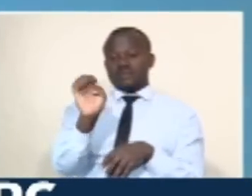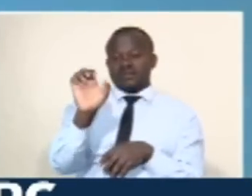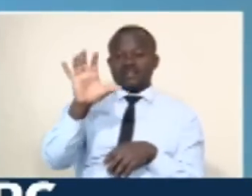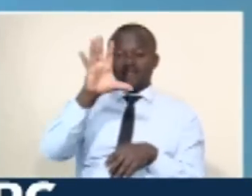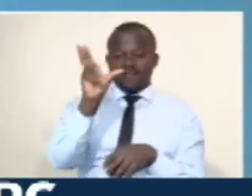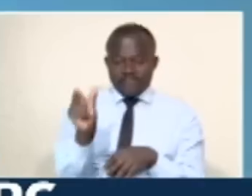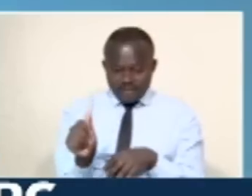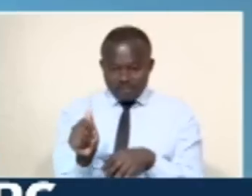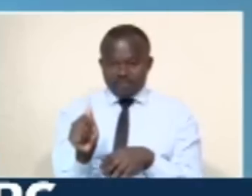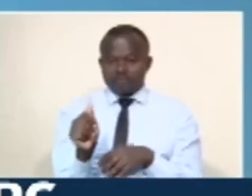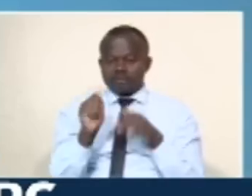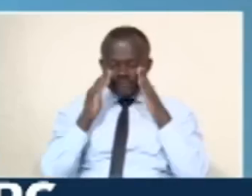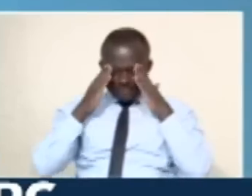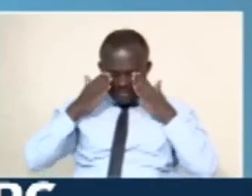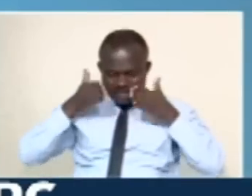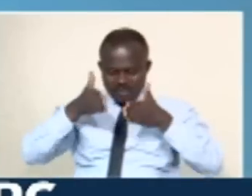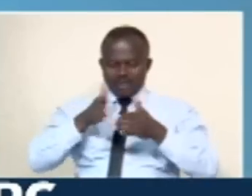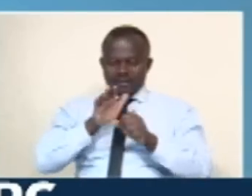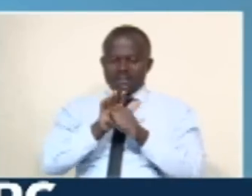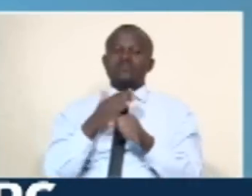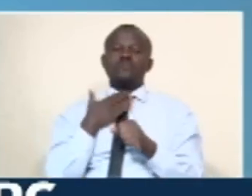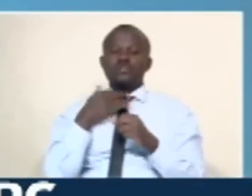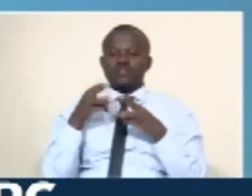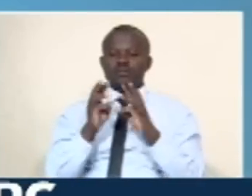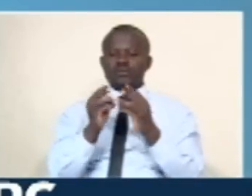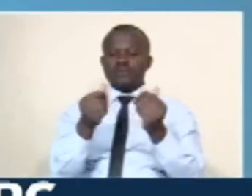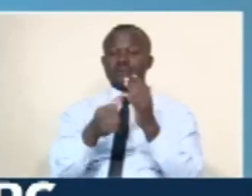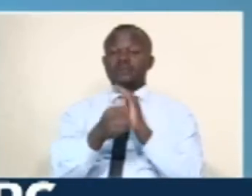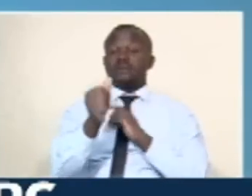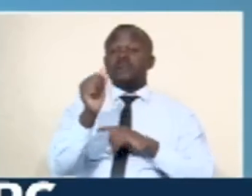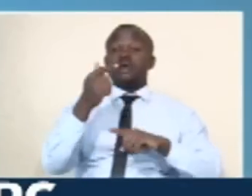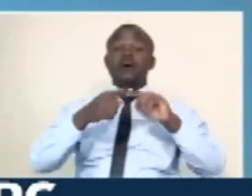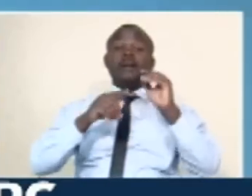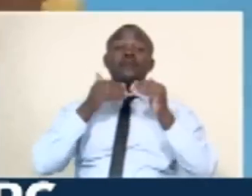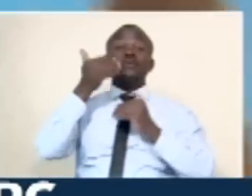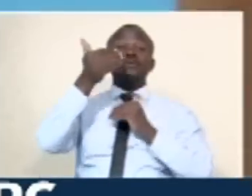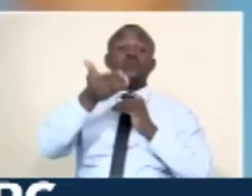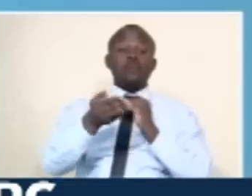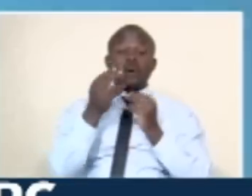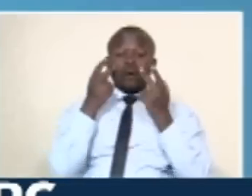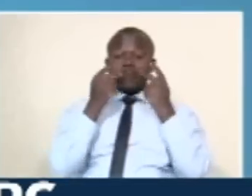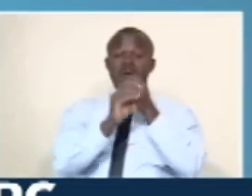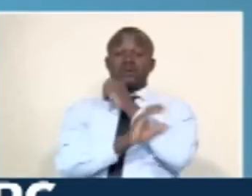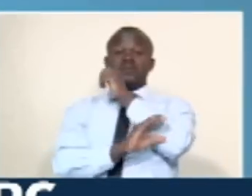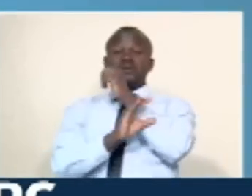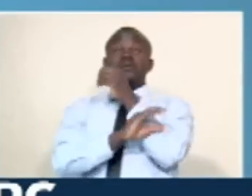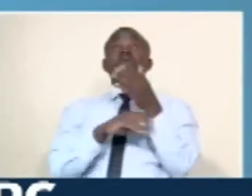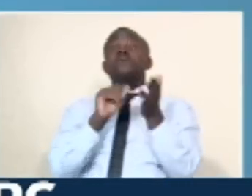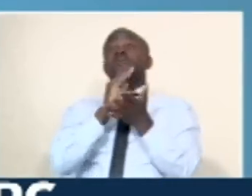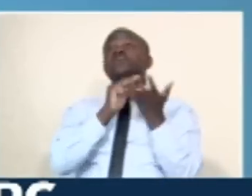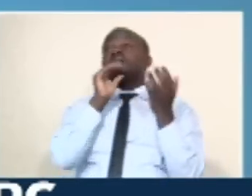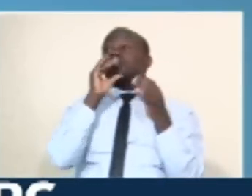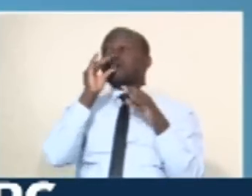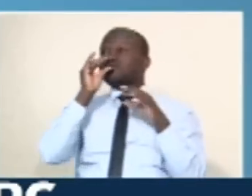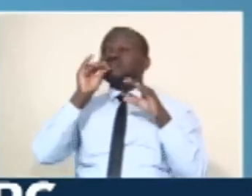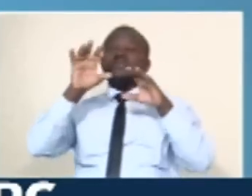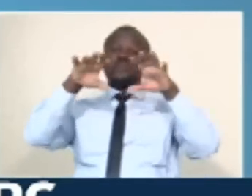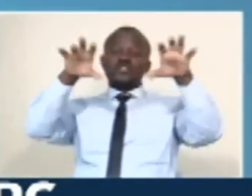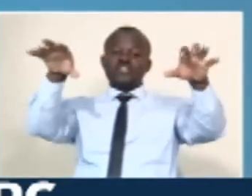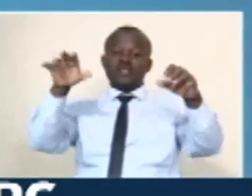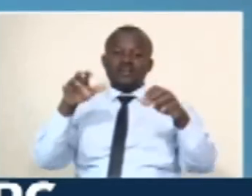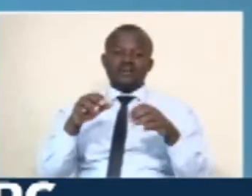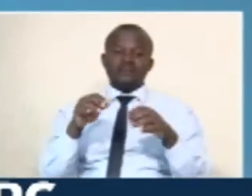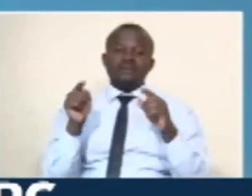rusange, bashyira ingufu mu gukemura kiriya kibazo, ariko ugasanga ibihugu nk'ibi ngibyo narondoye ibyo hirya kure